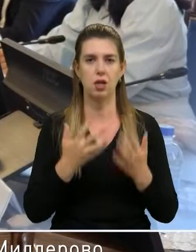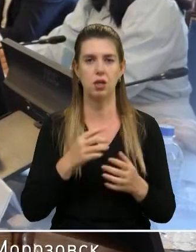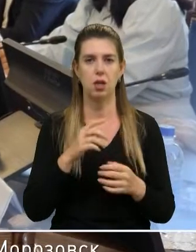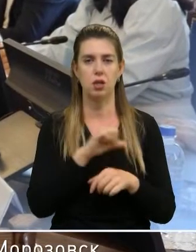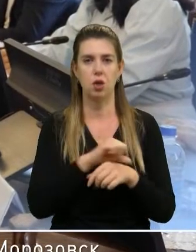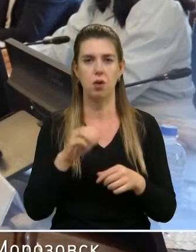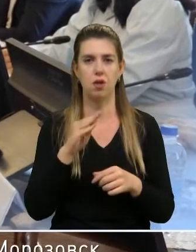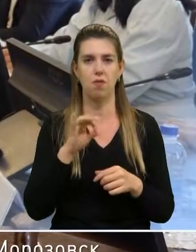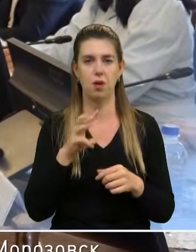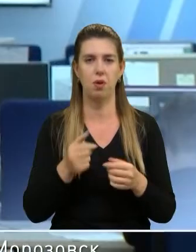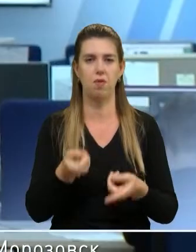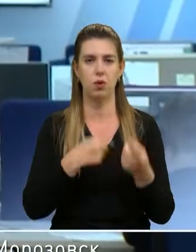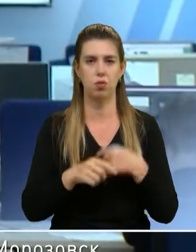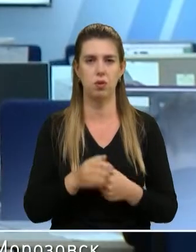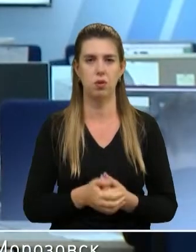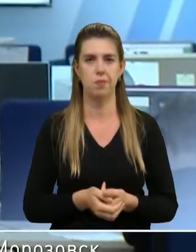зарубежные фирмы вернутся.